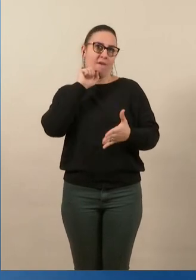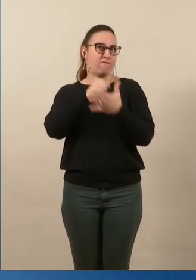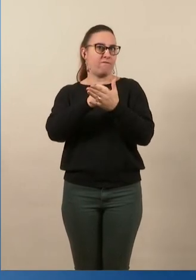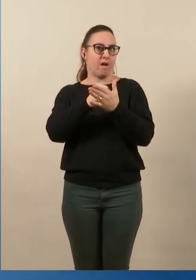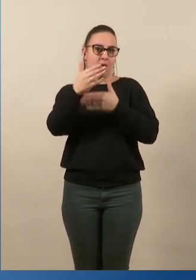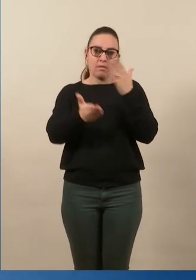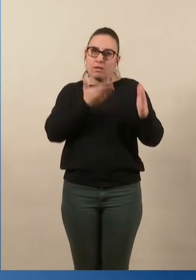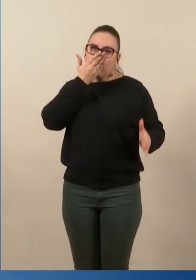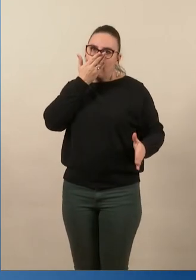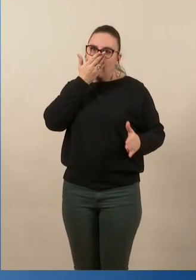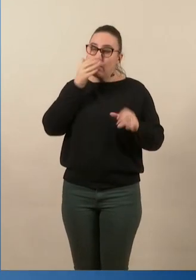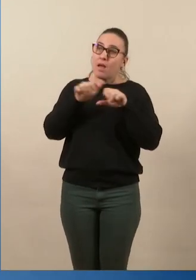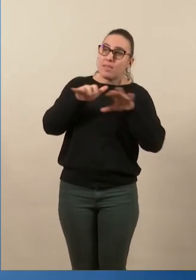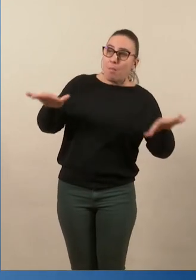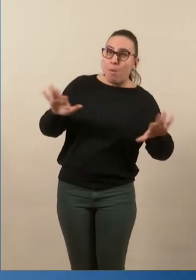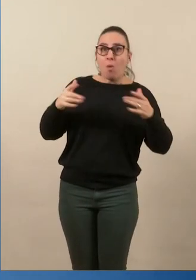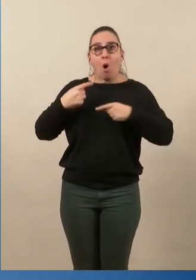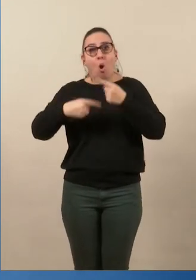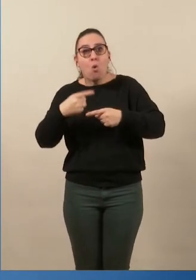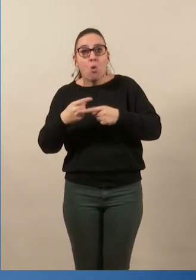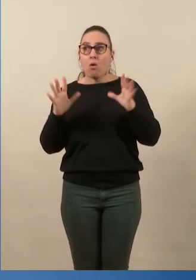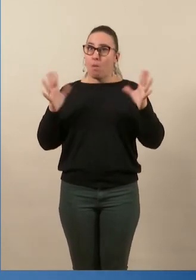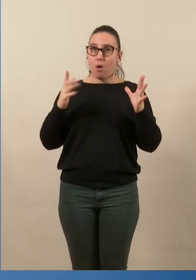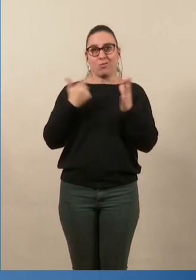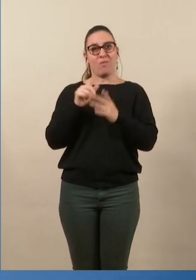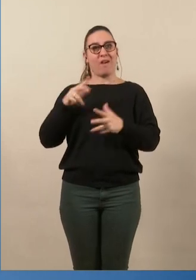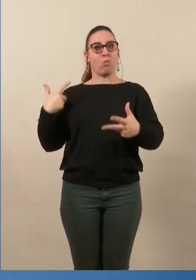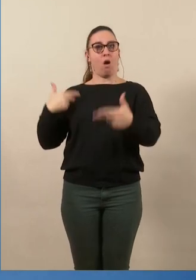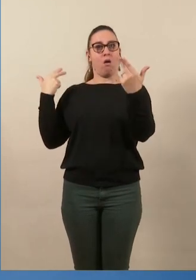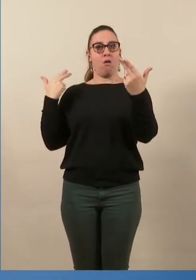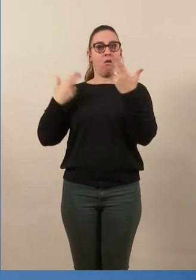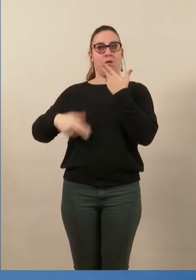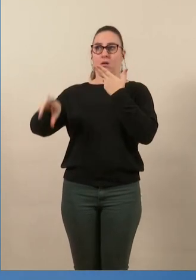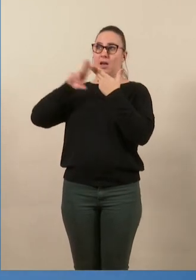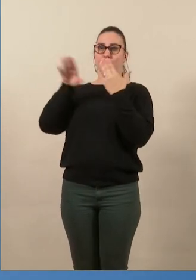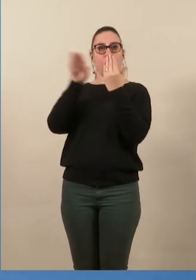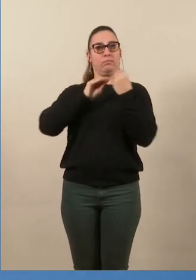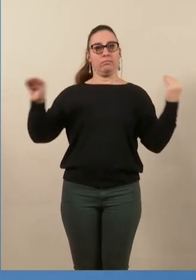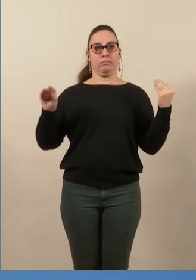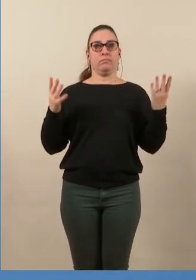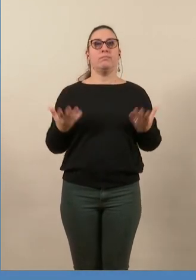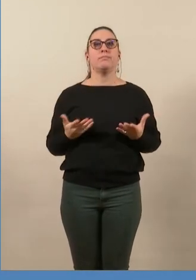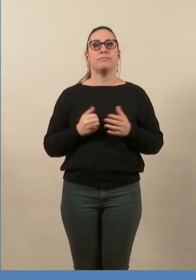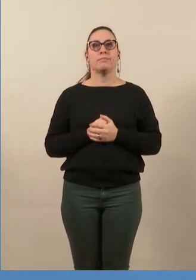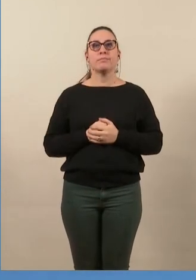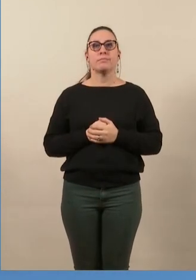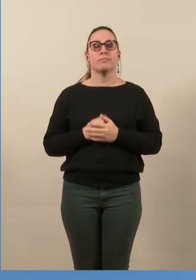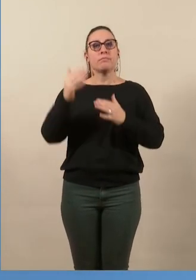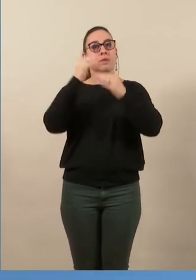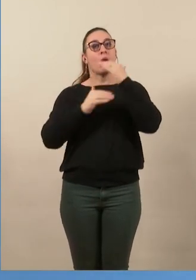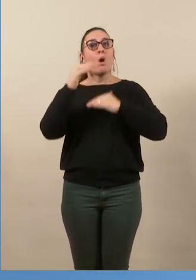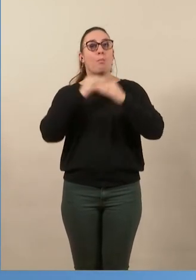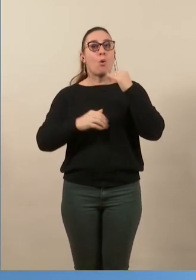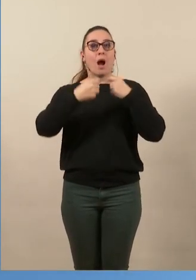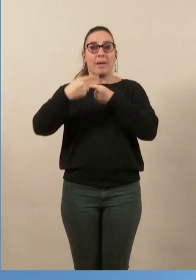est-ce que vous en êtes du déploiement du bouclier social et climatique en 2023 nous n'avons toujours pas cette réponse un programme n'est pas